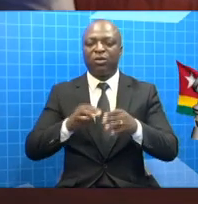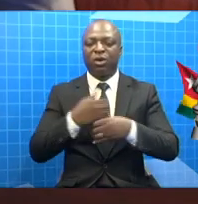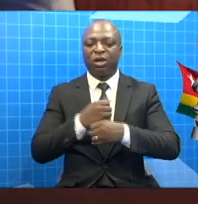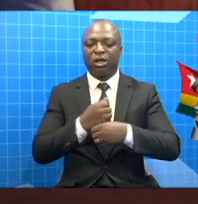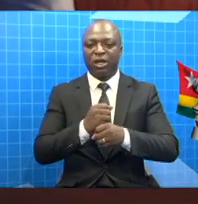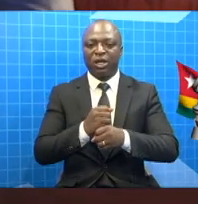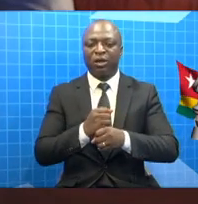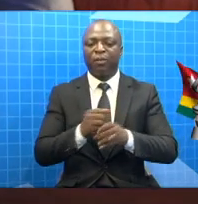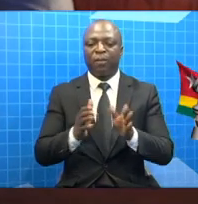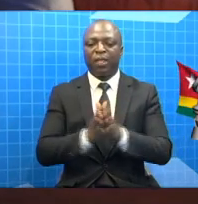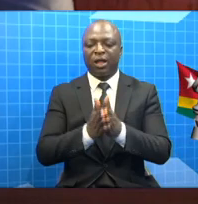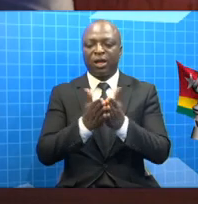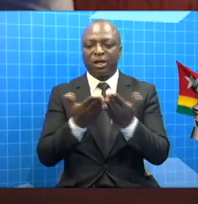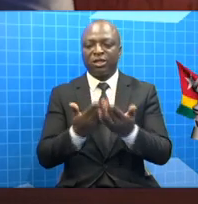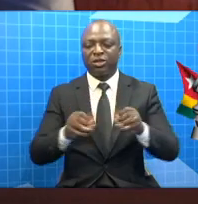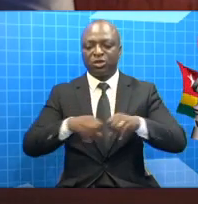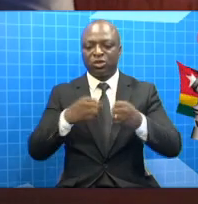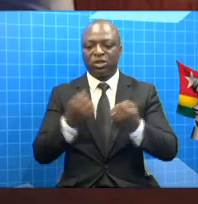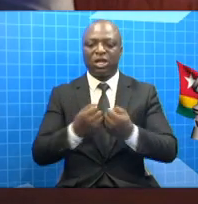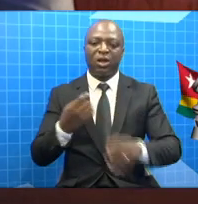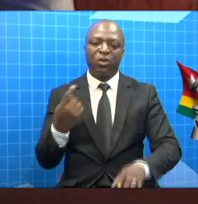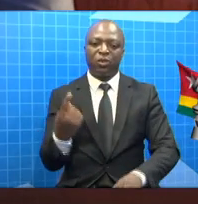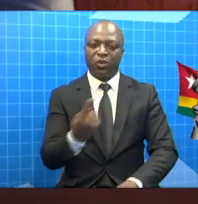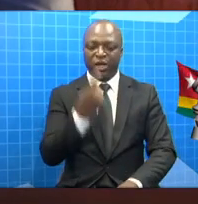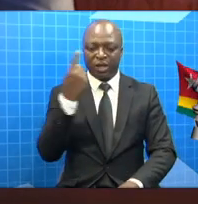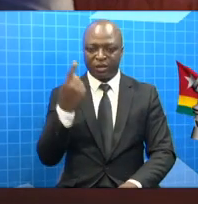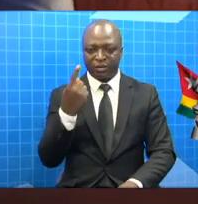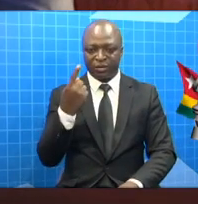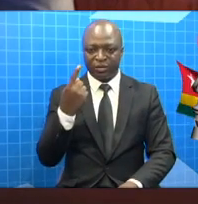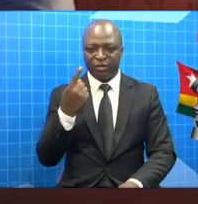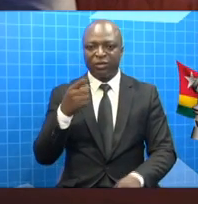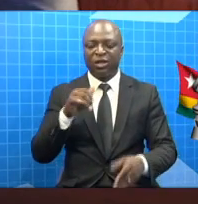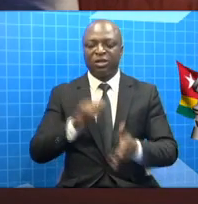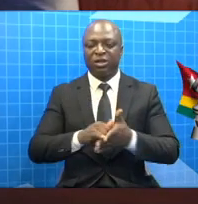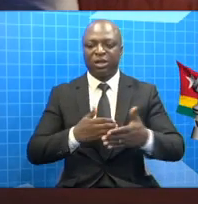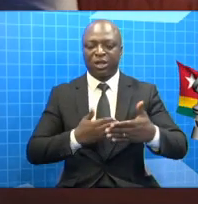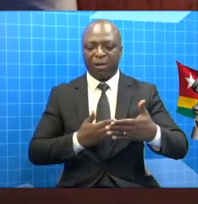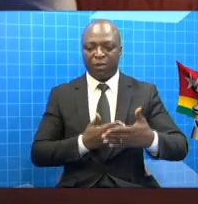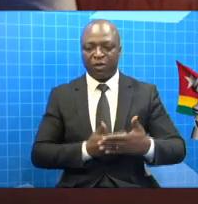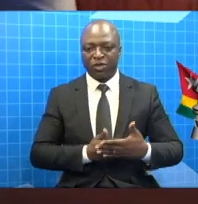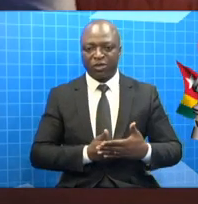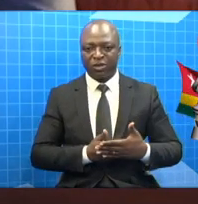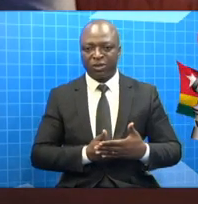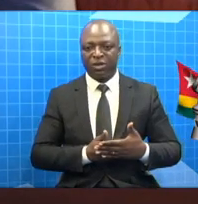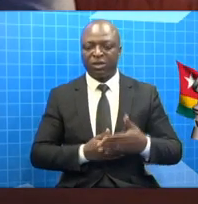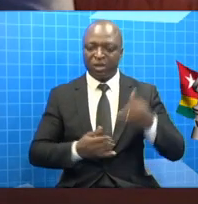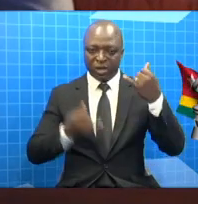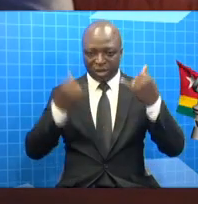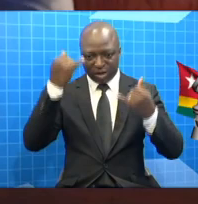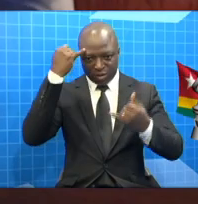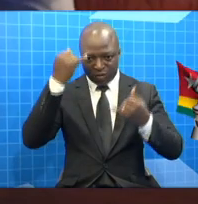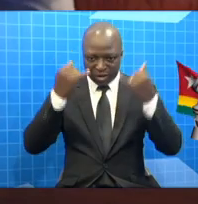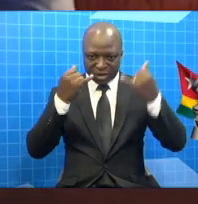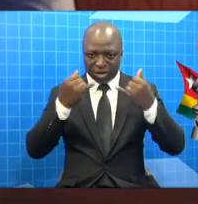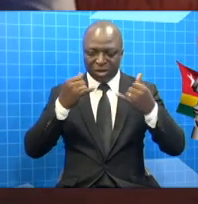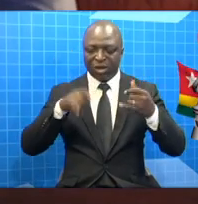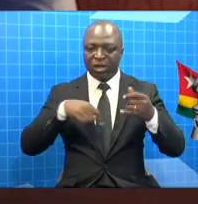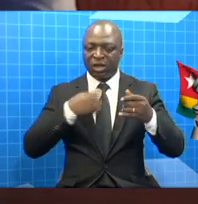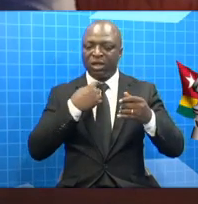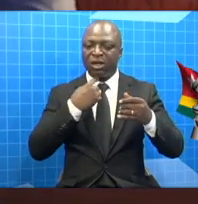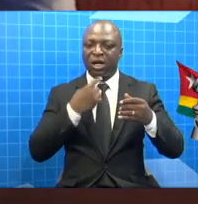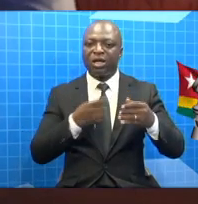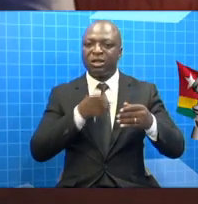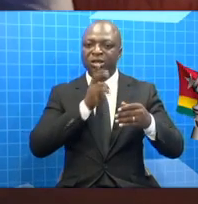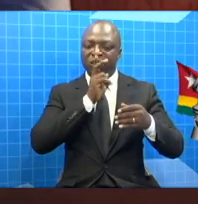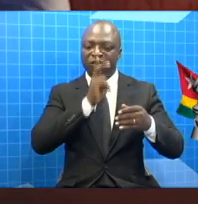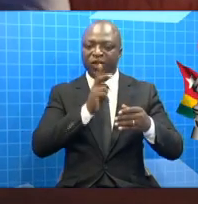un registre social unique. Cette approche innovante qui allie